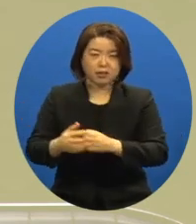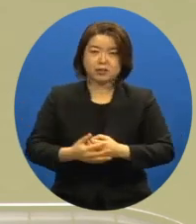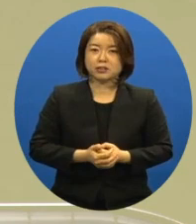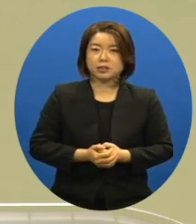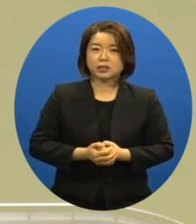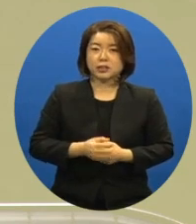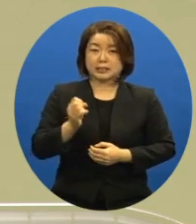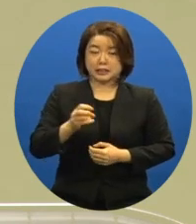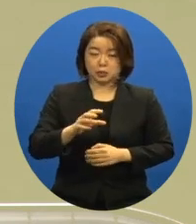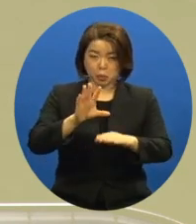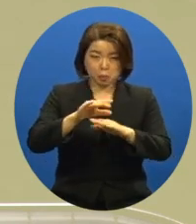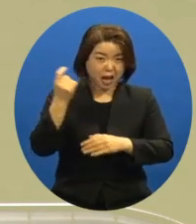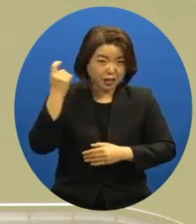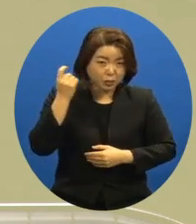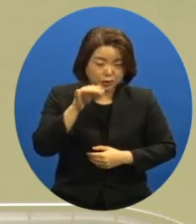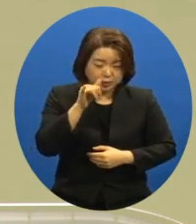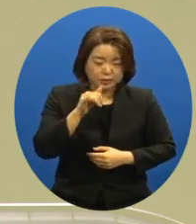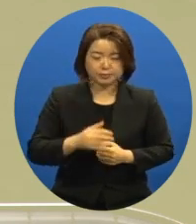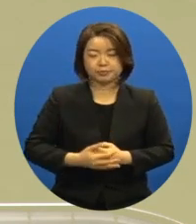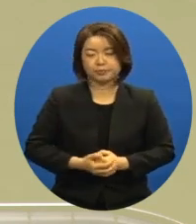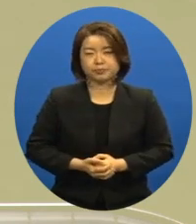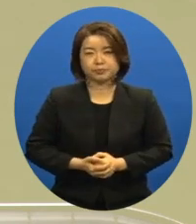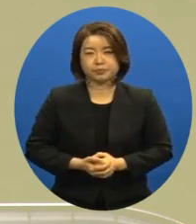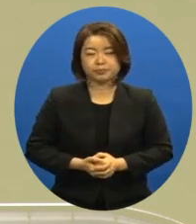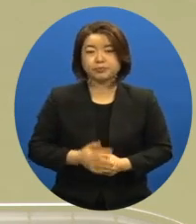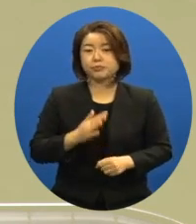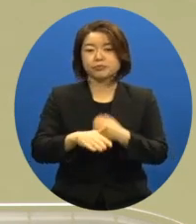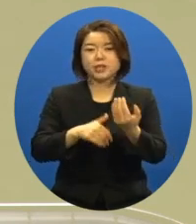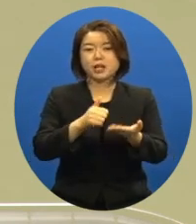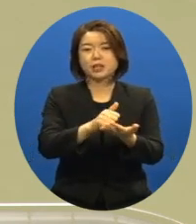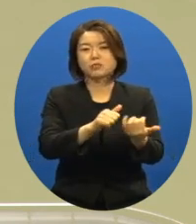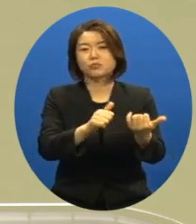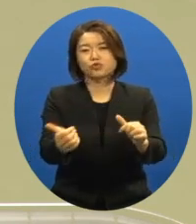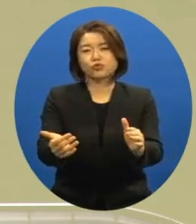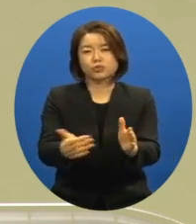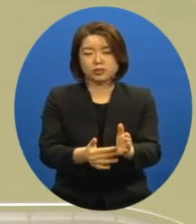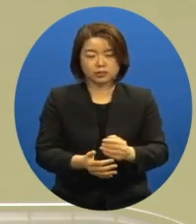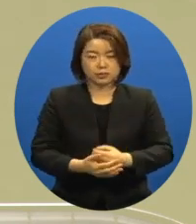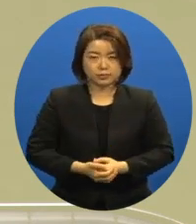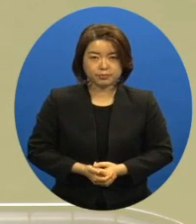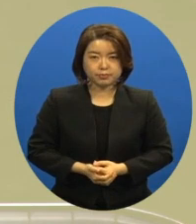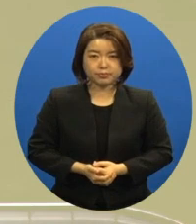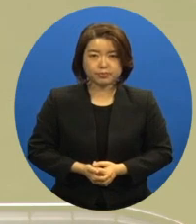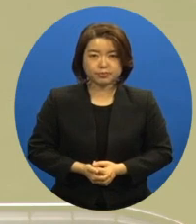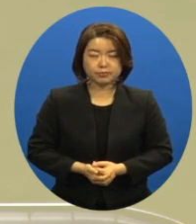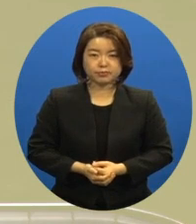그때 또 방송이 들려옵니다. 하나님은 죽었다.